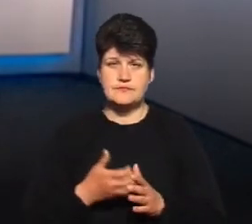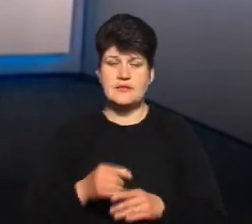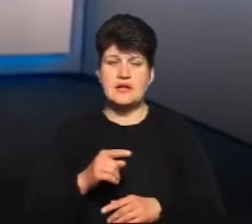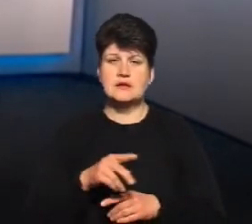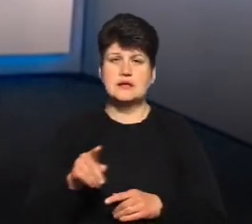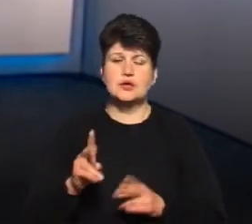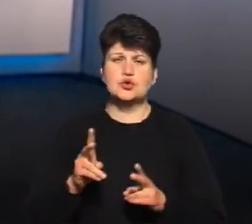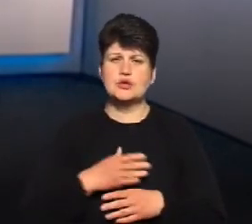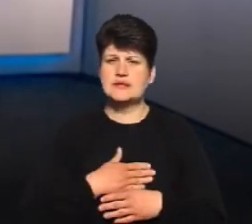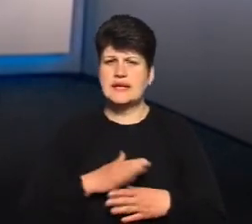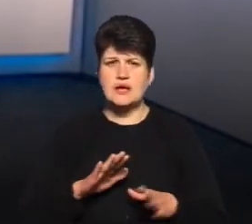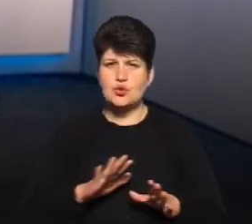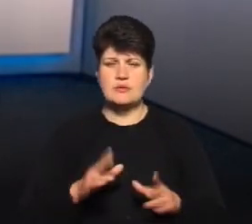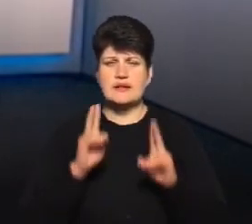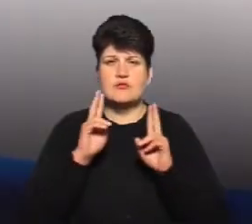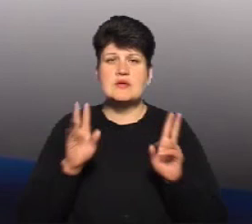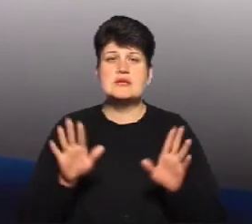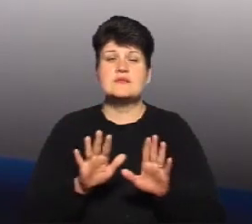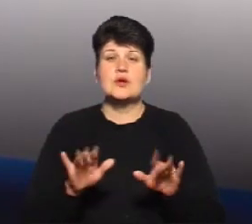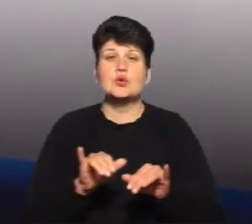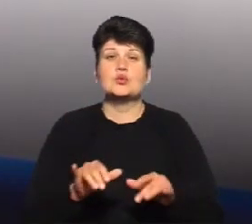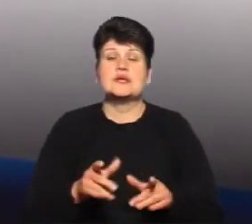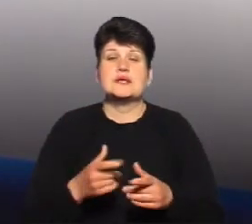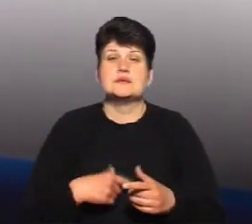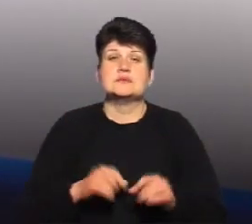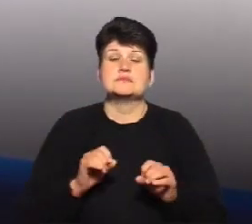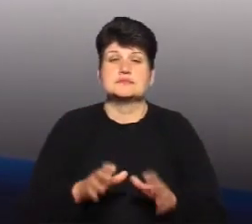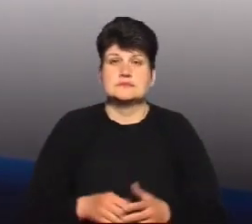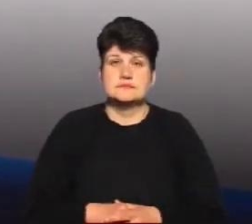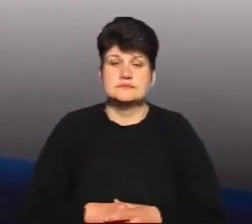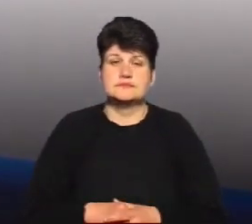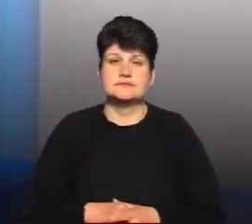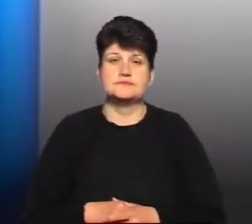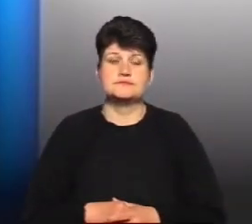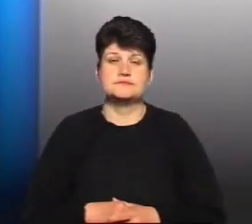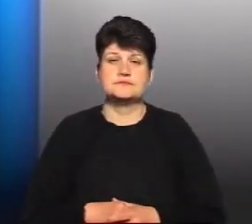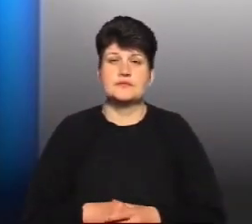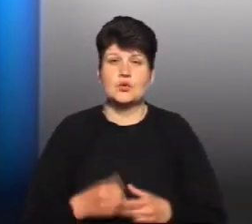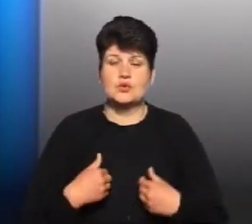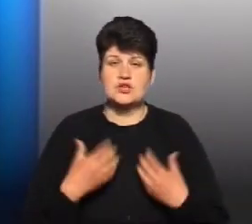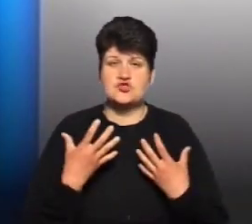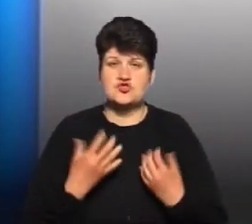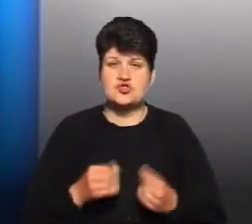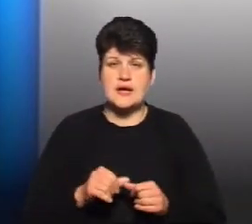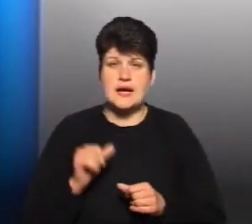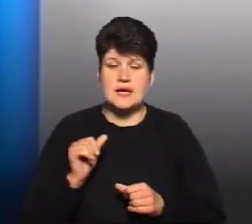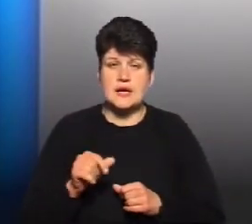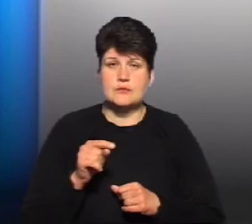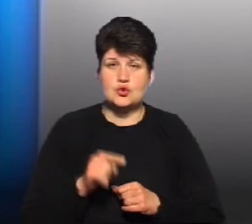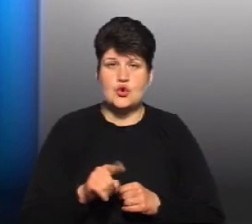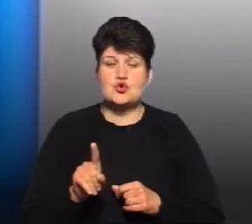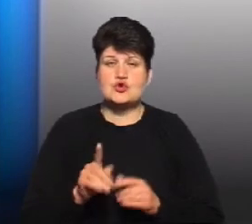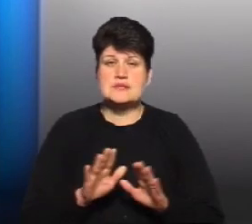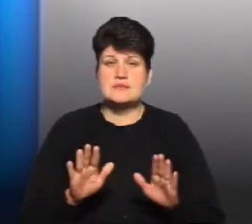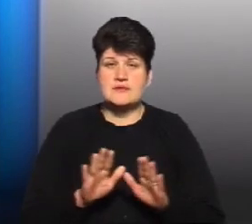або не вміє співати, куди свою творчість подіти у вас? Куди нашу творчість? У нас ще, крім того, що співають,